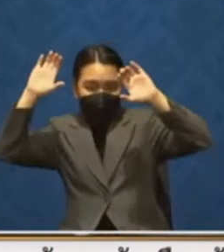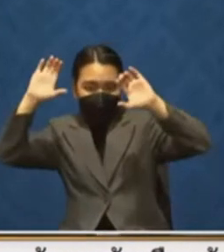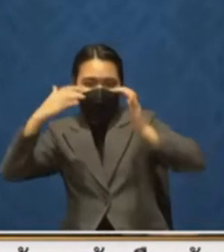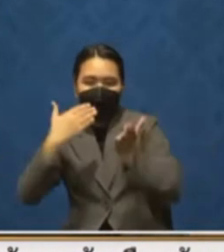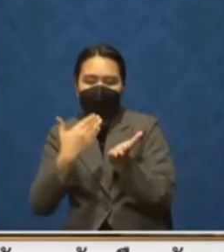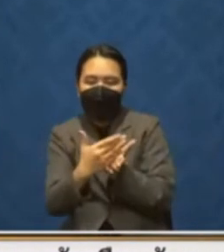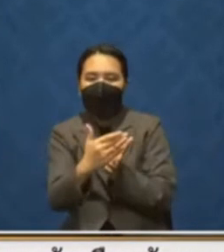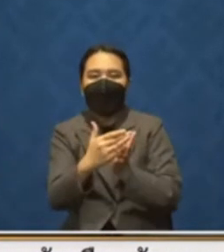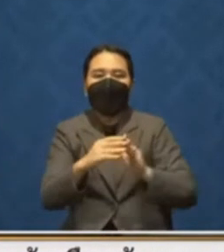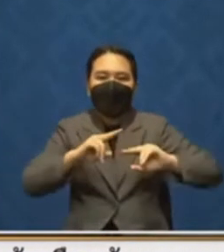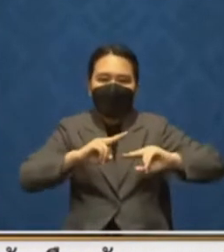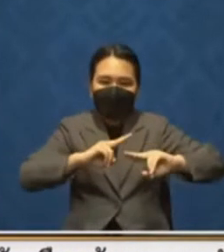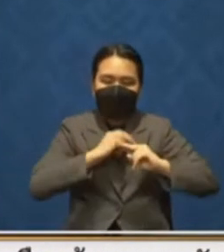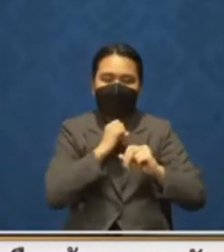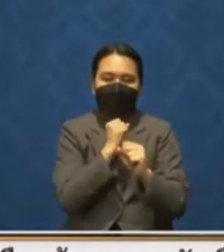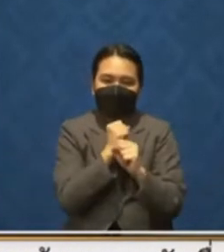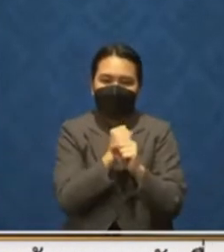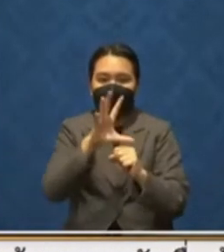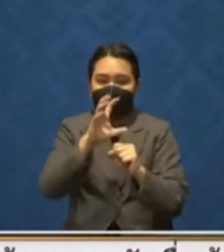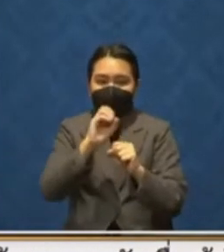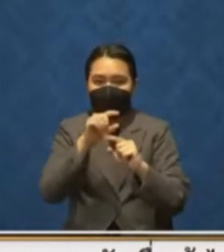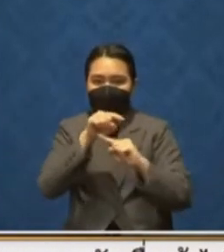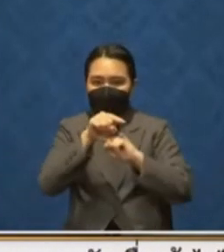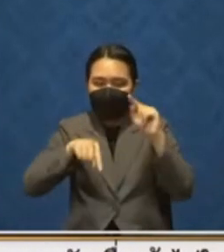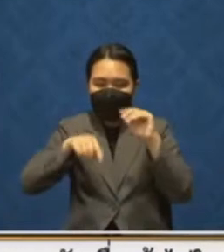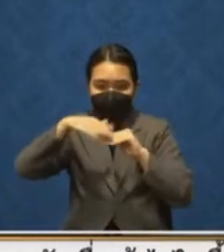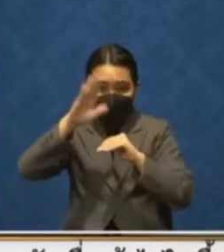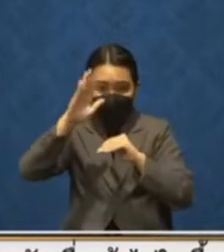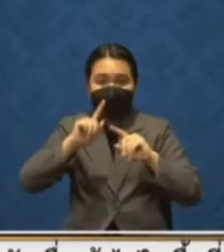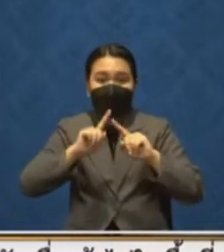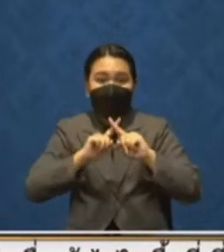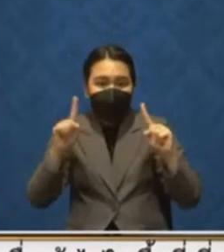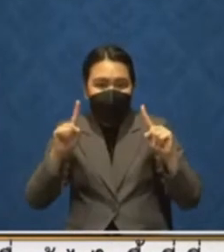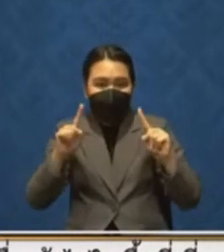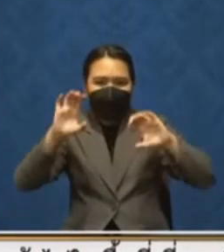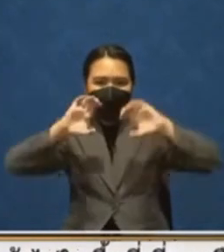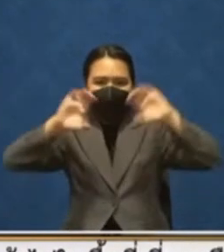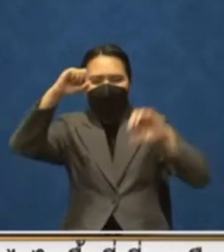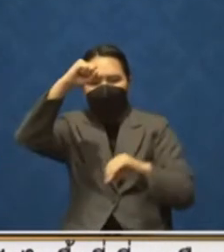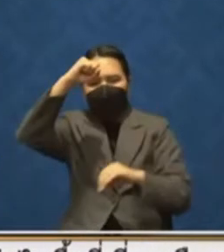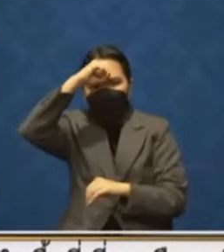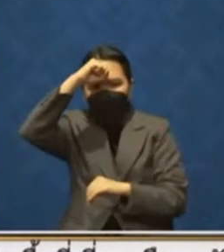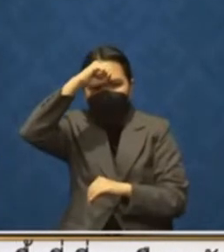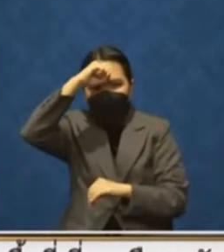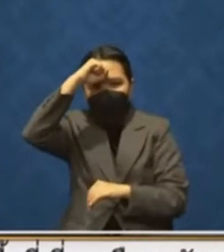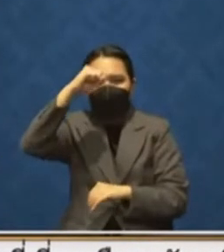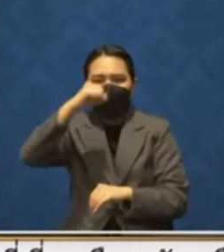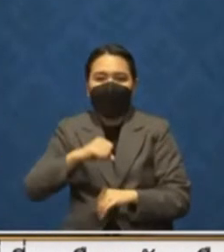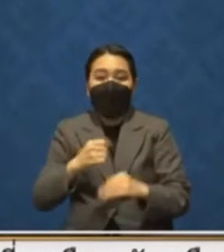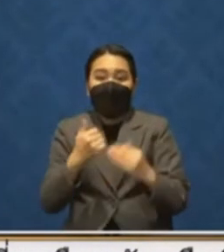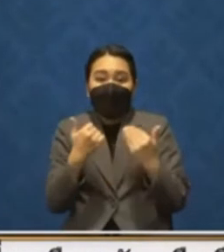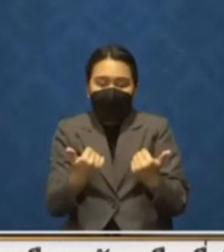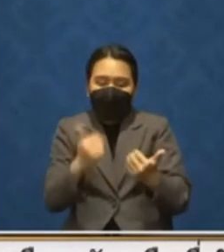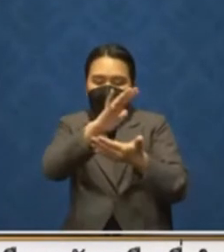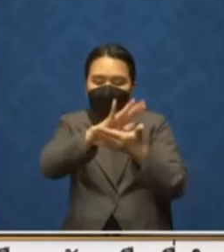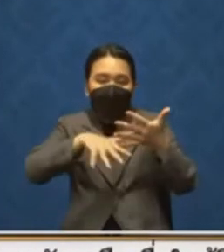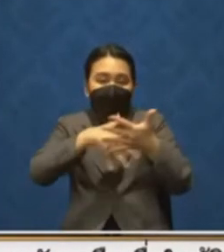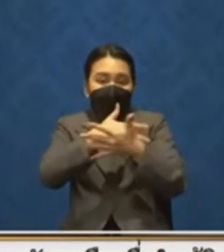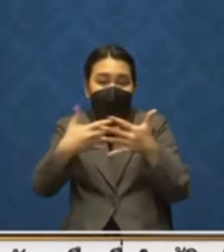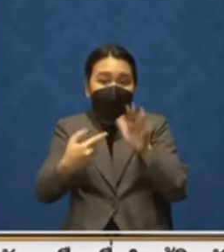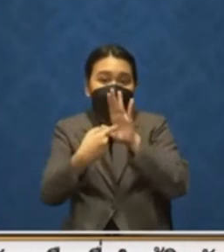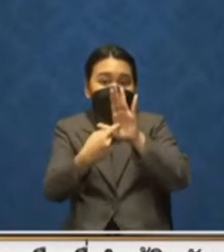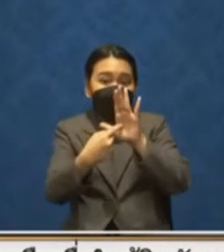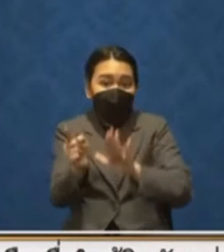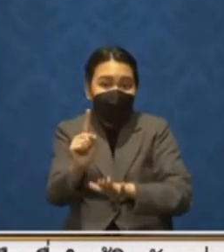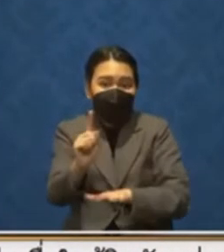แต่ปัญหาคืออะไรก็ได้ครับเป็นความโง่เขาเบาปัญญาของรัฐบาลครับหน้าที่วางแผนเช่นเรารู้แล้วว่า